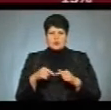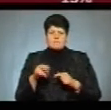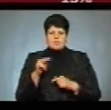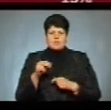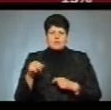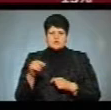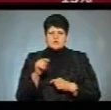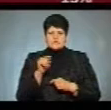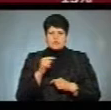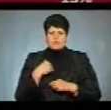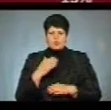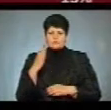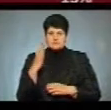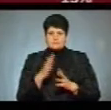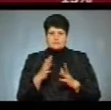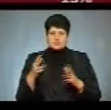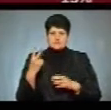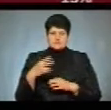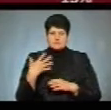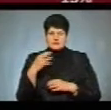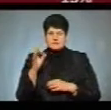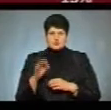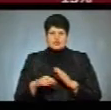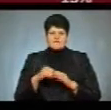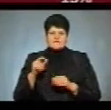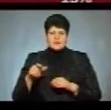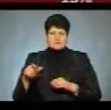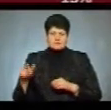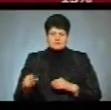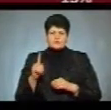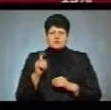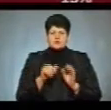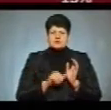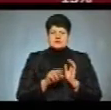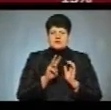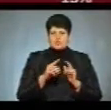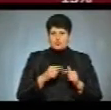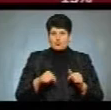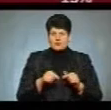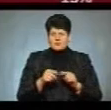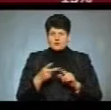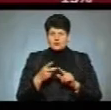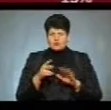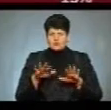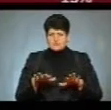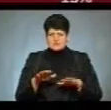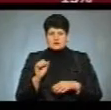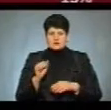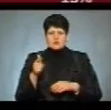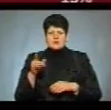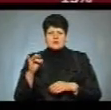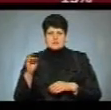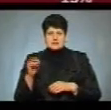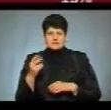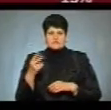Порошенко. За нього проголосували понад 25% виборців. По 163-му окрузі на 2-му місці Анатолій Гриценко –